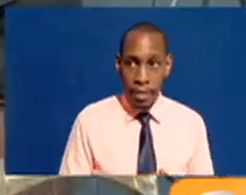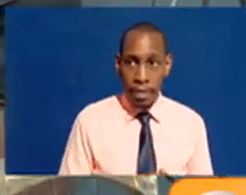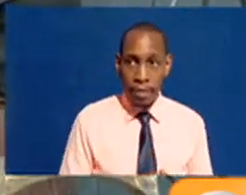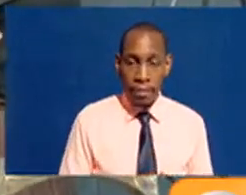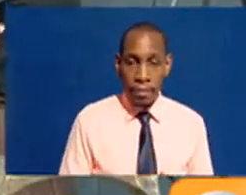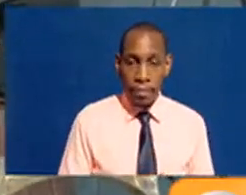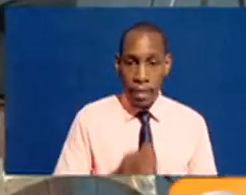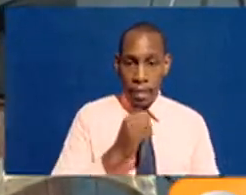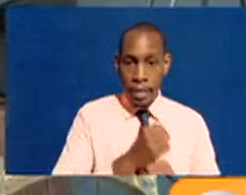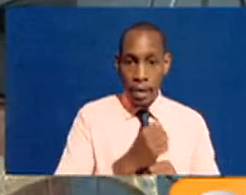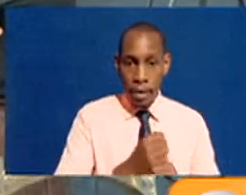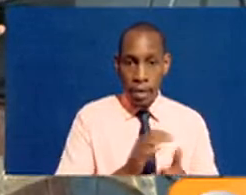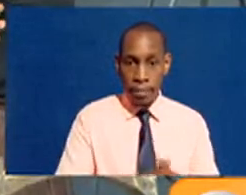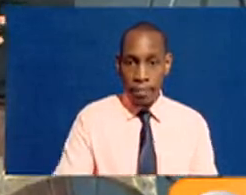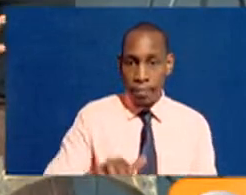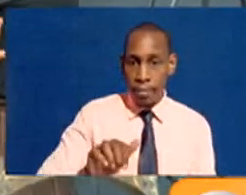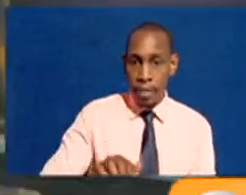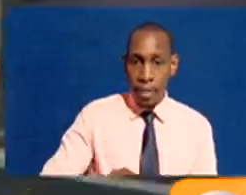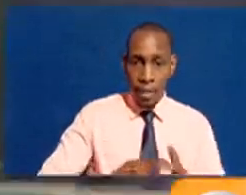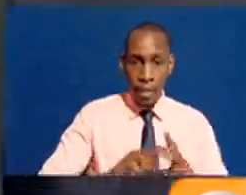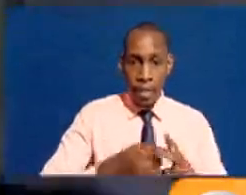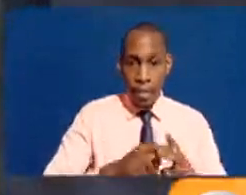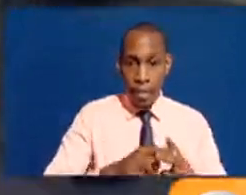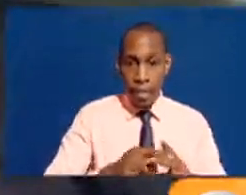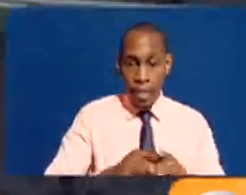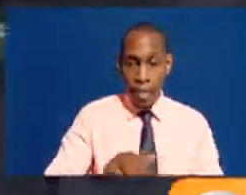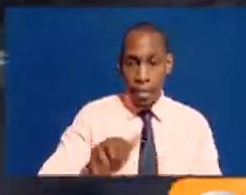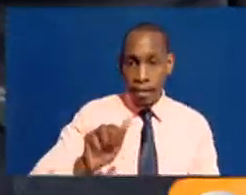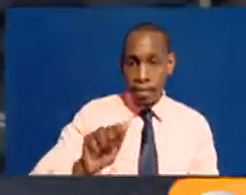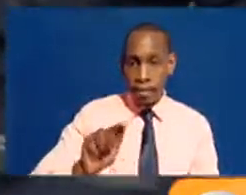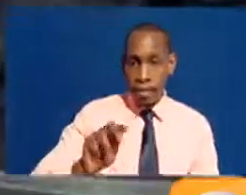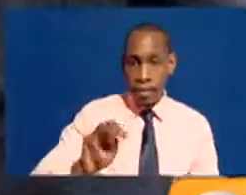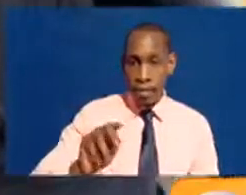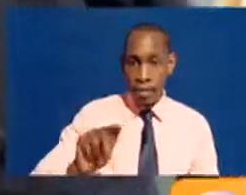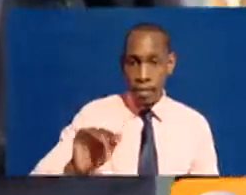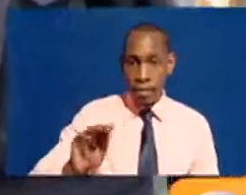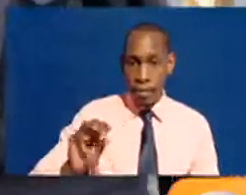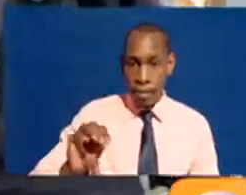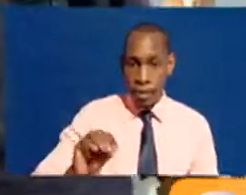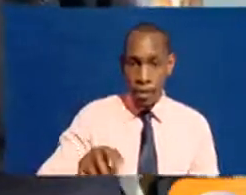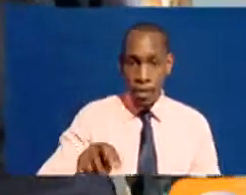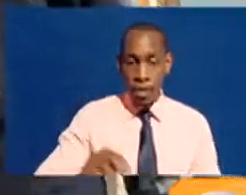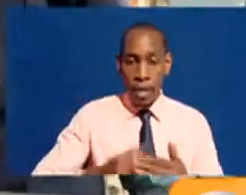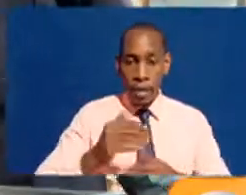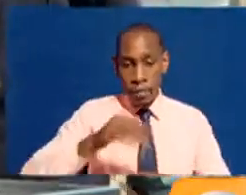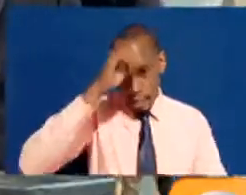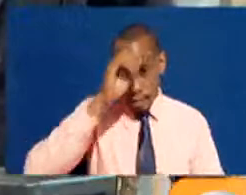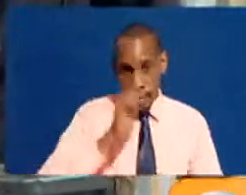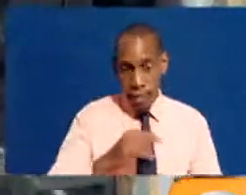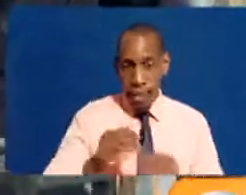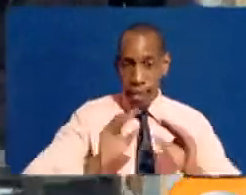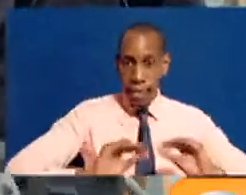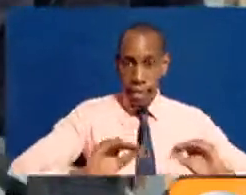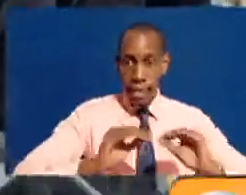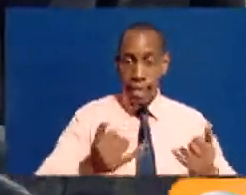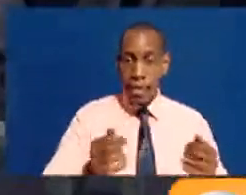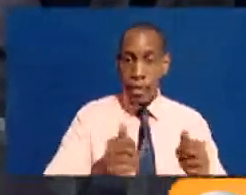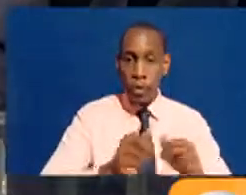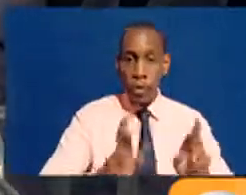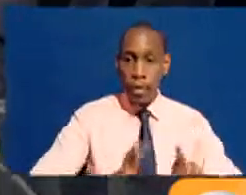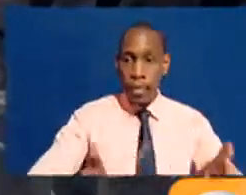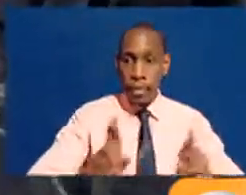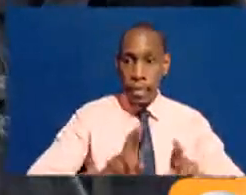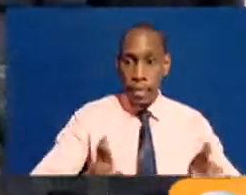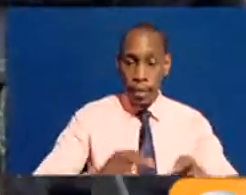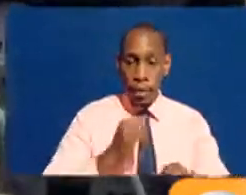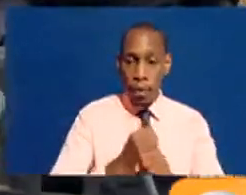Nikafanya automation engineering. After graduation akani equip. Nikawa sasa niko sawa